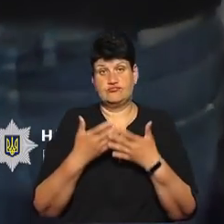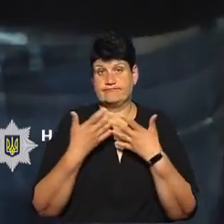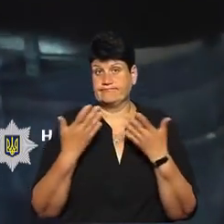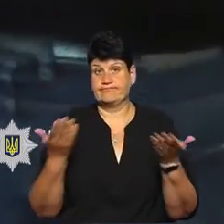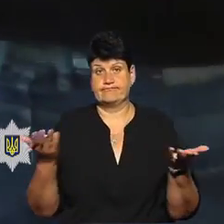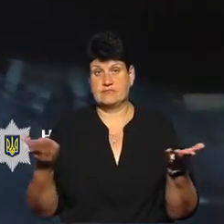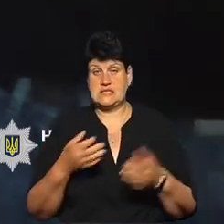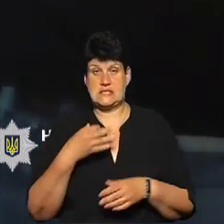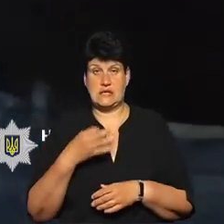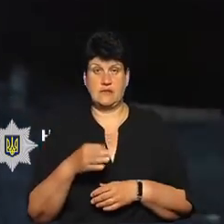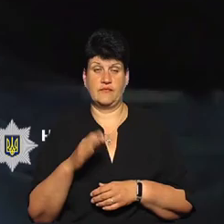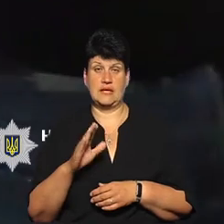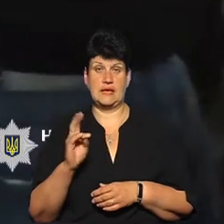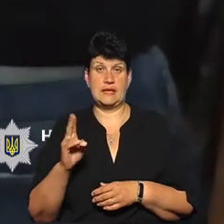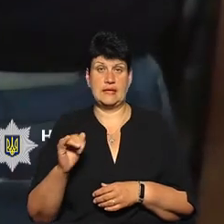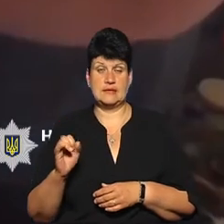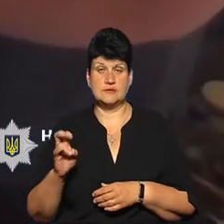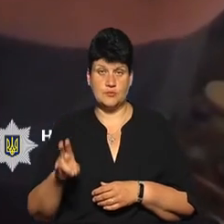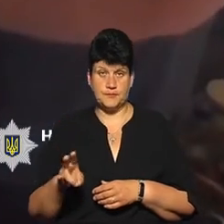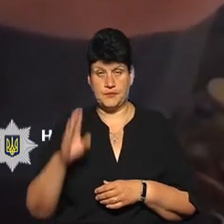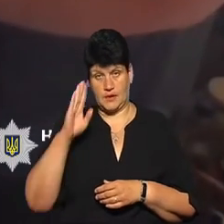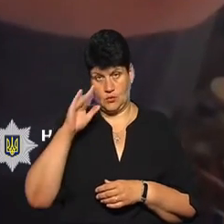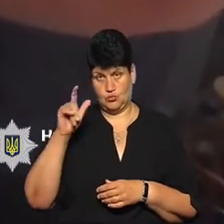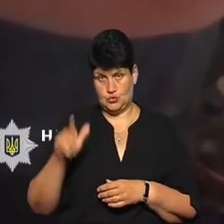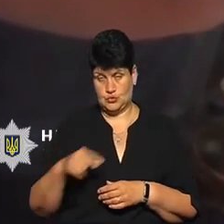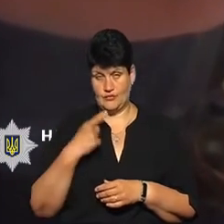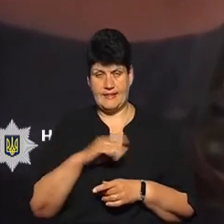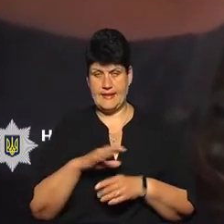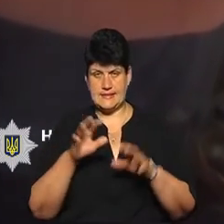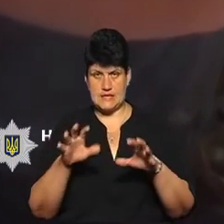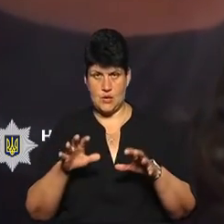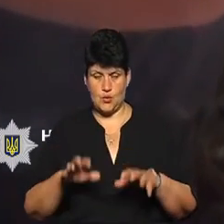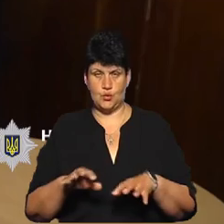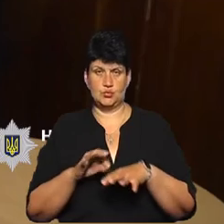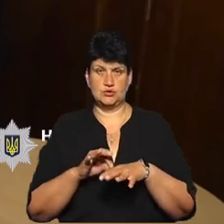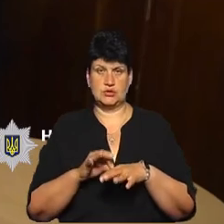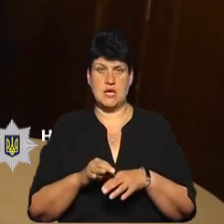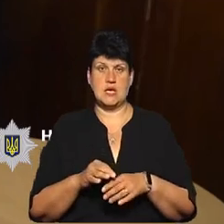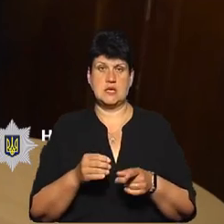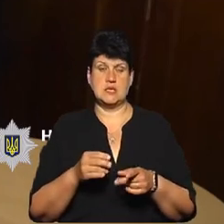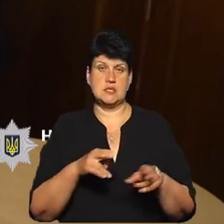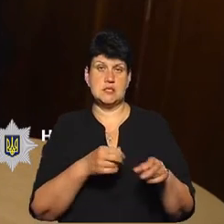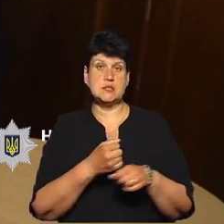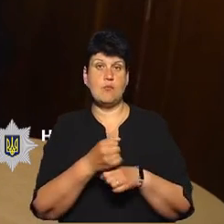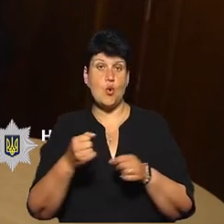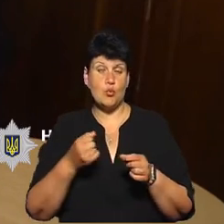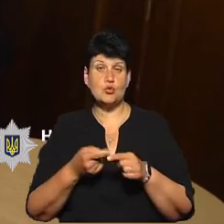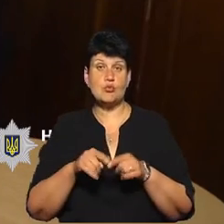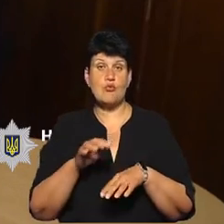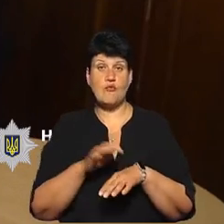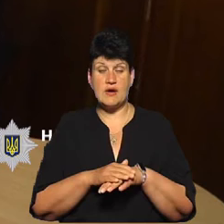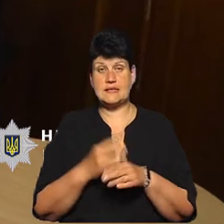каже Віталій Кицун. За його словами, підозрюваному інкримінують незаконне поводження зі зброєю. По даному факту відкрито кримінальне